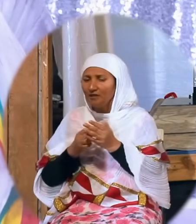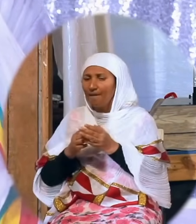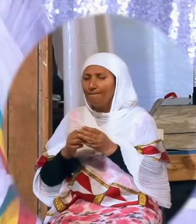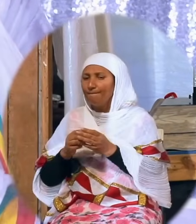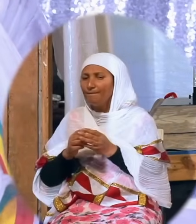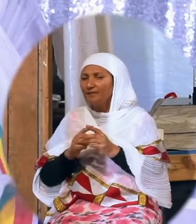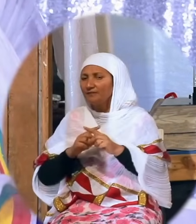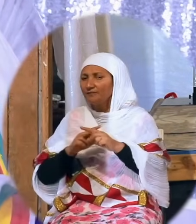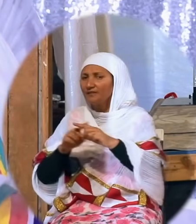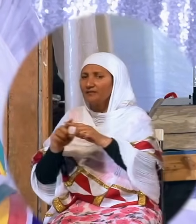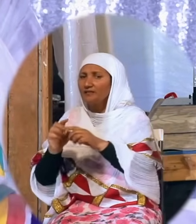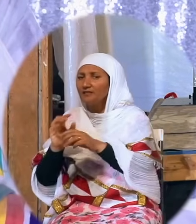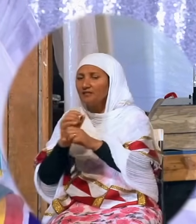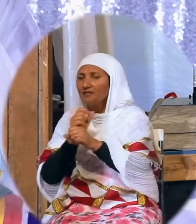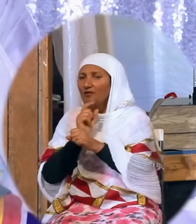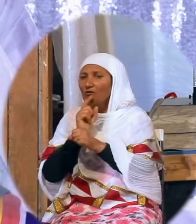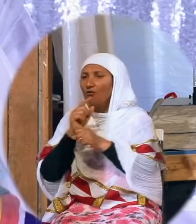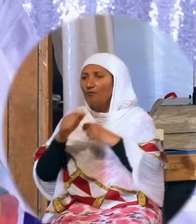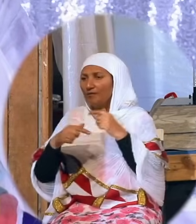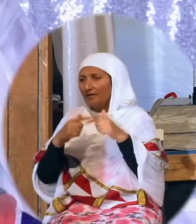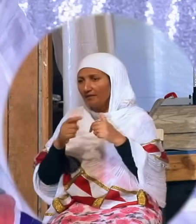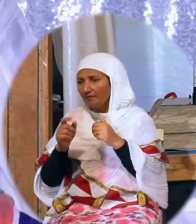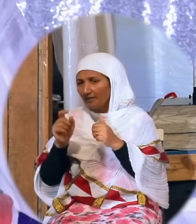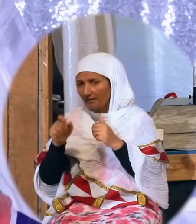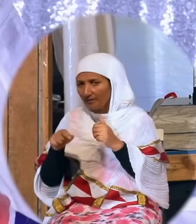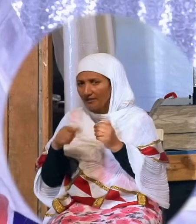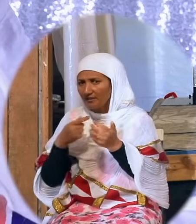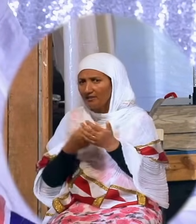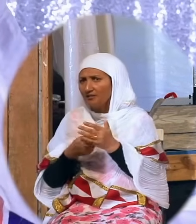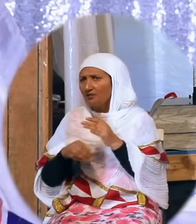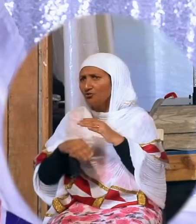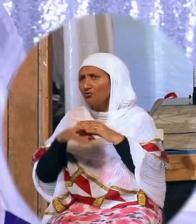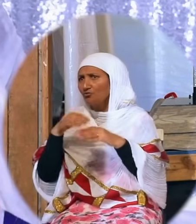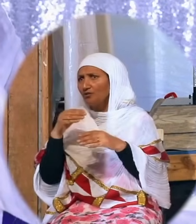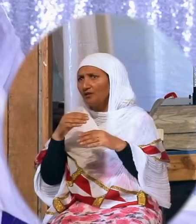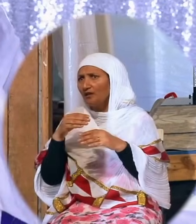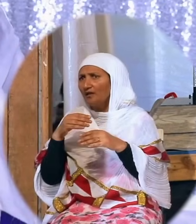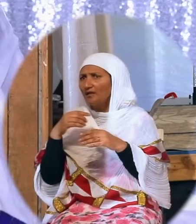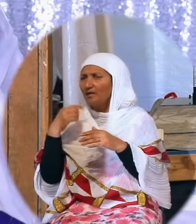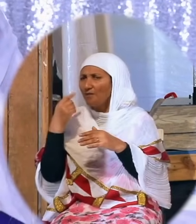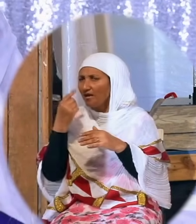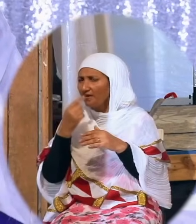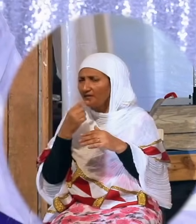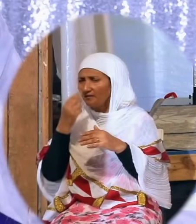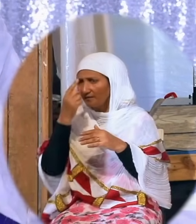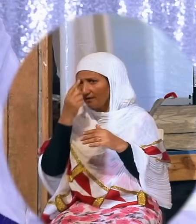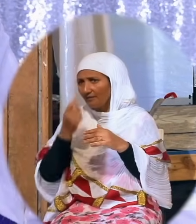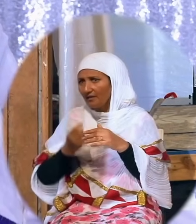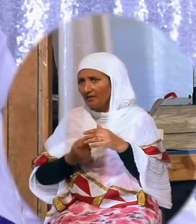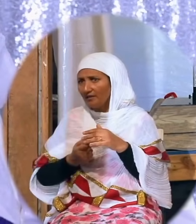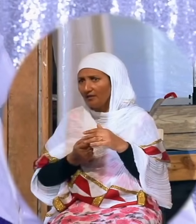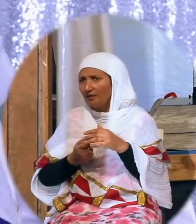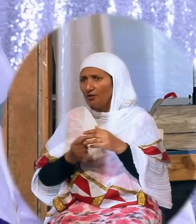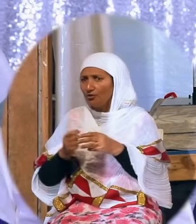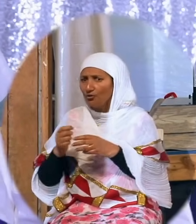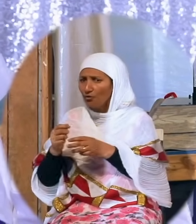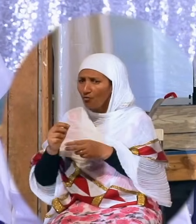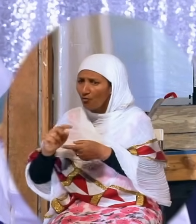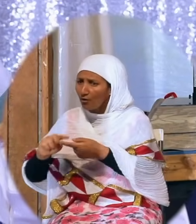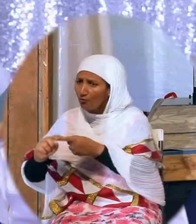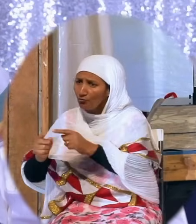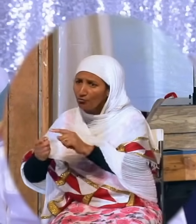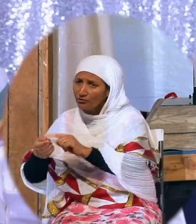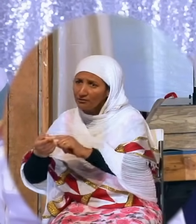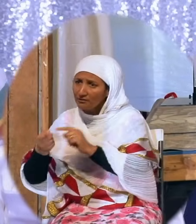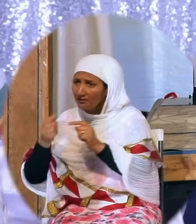ያለብን ማለት ከዚህ ውጭ ሲወጣ የማንን ታምናለህ የጓደኞችን